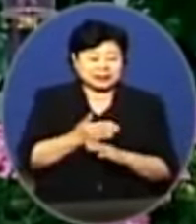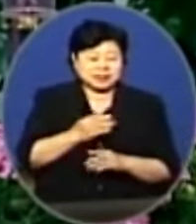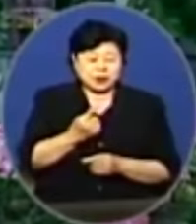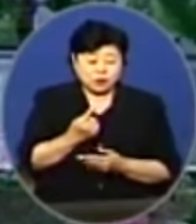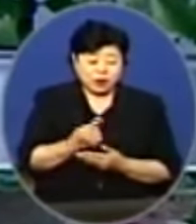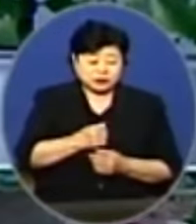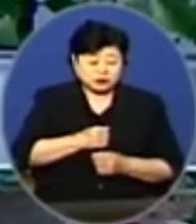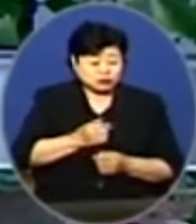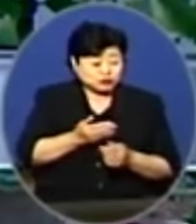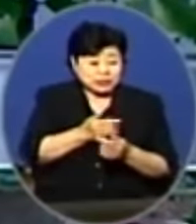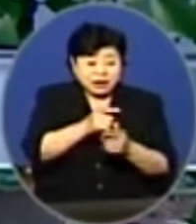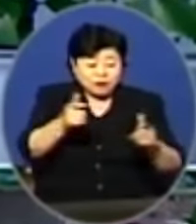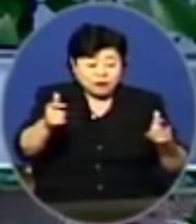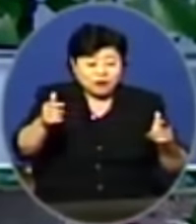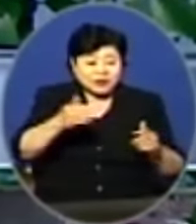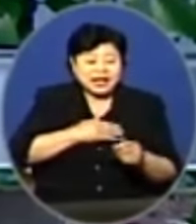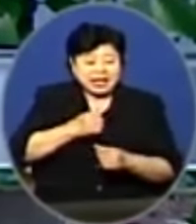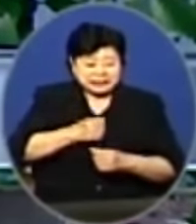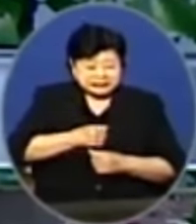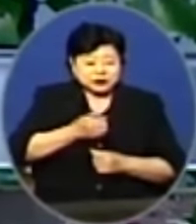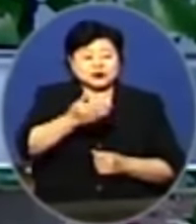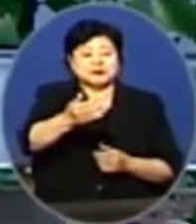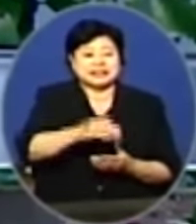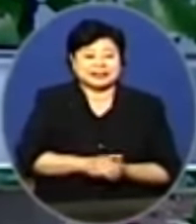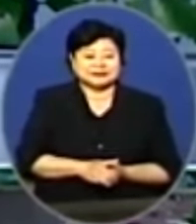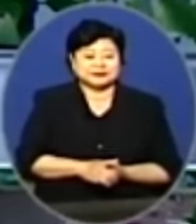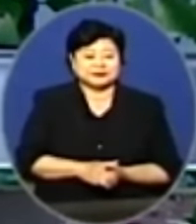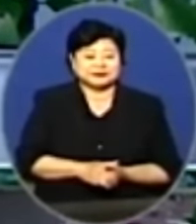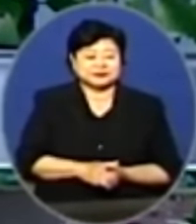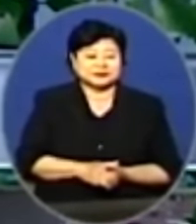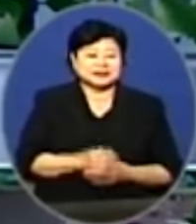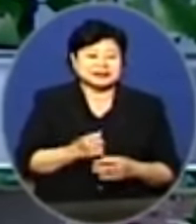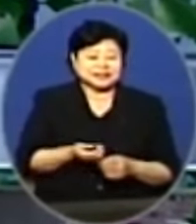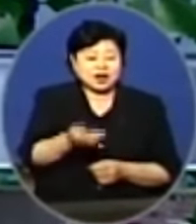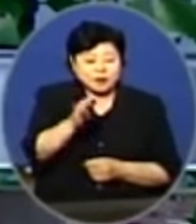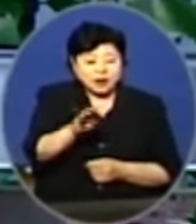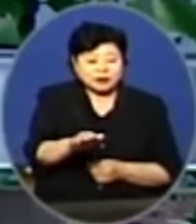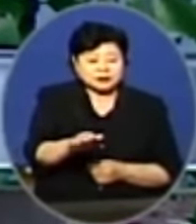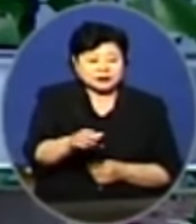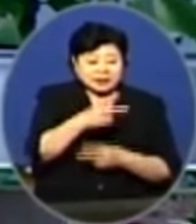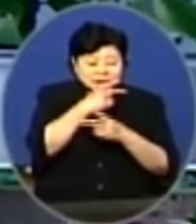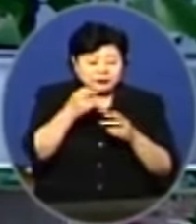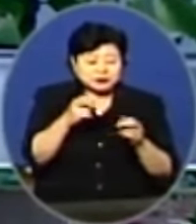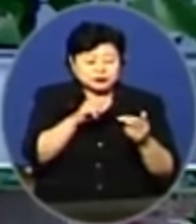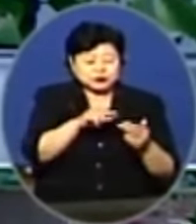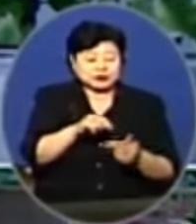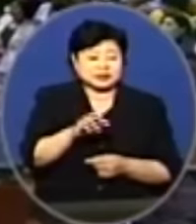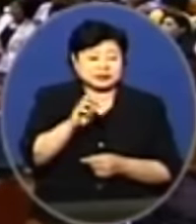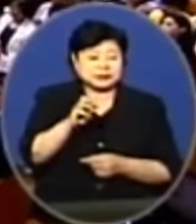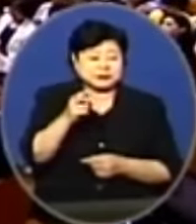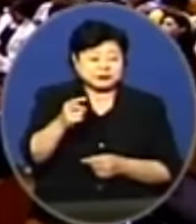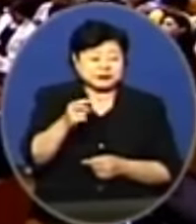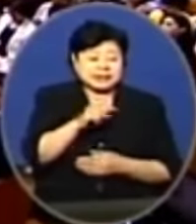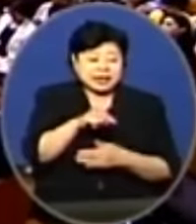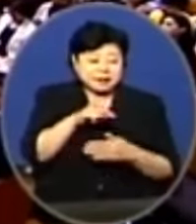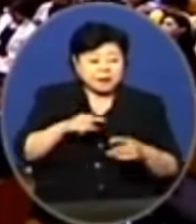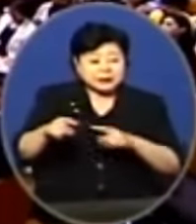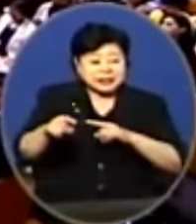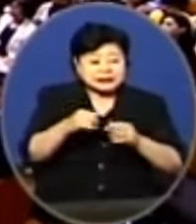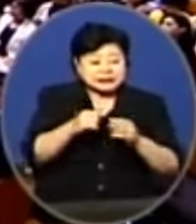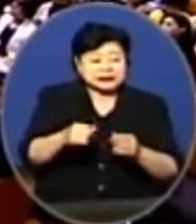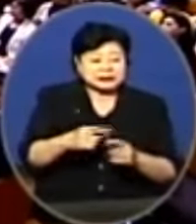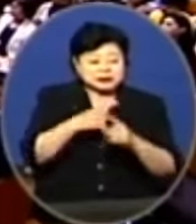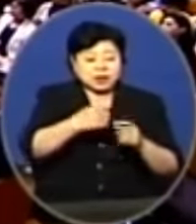와서 지켜주지 않아요. 내가 지켜주는 것입니다. 그러면 잠언서 16장 32절에 자기의 마음을 다스리는